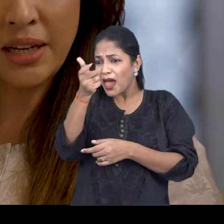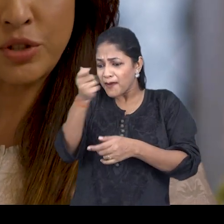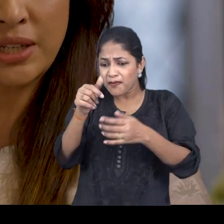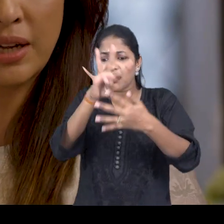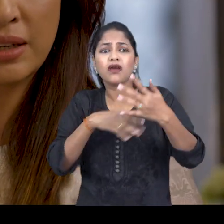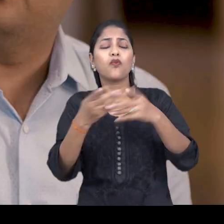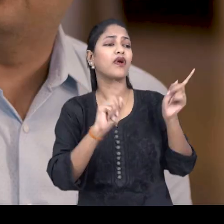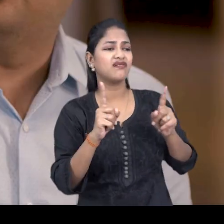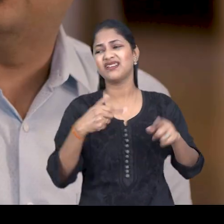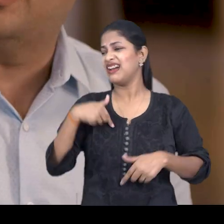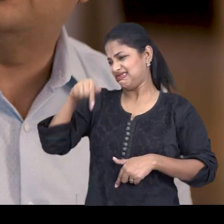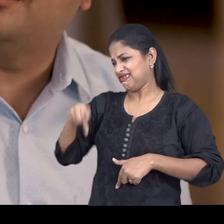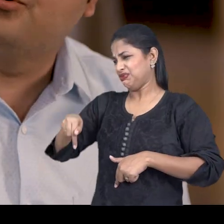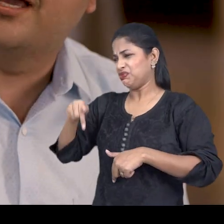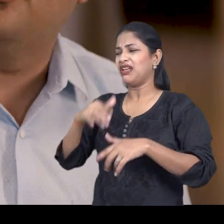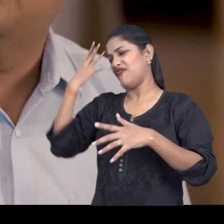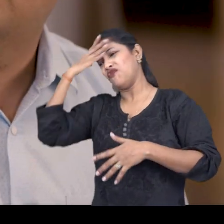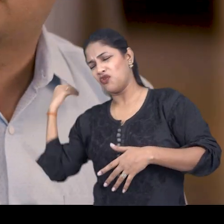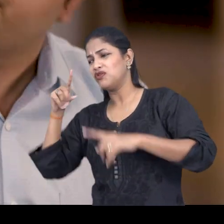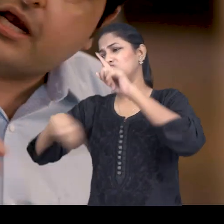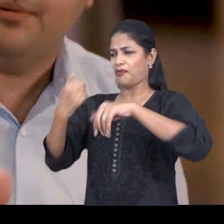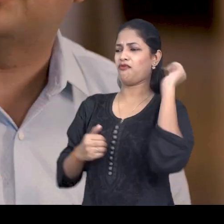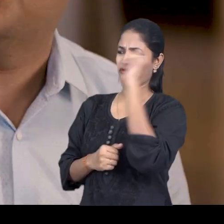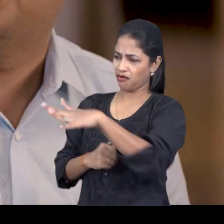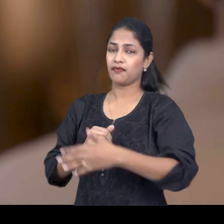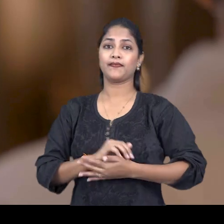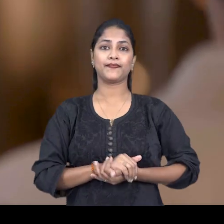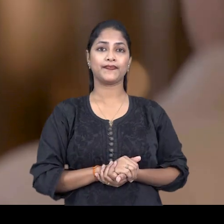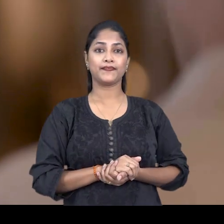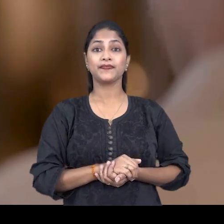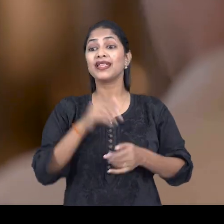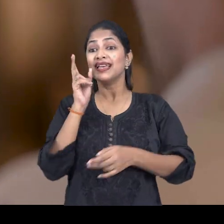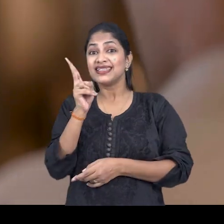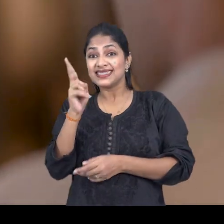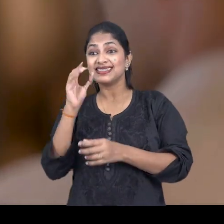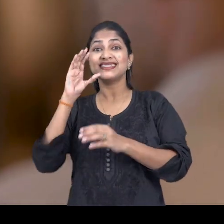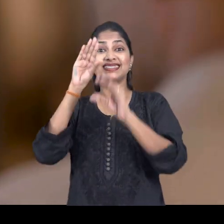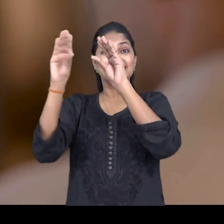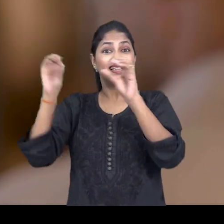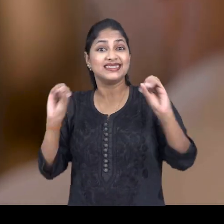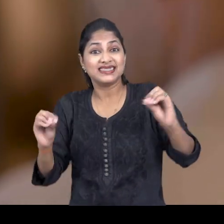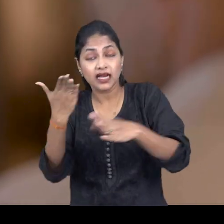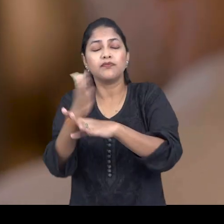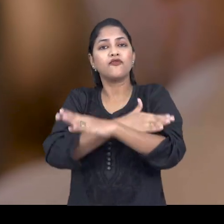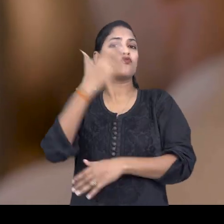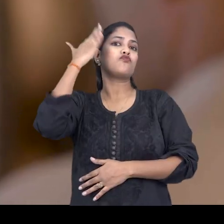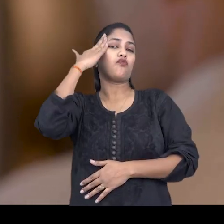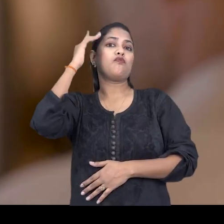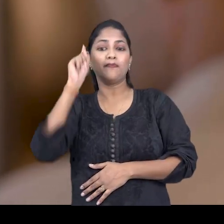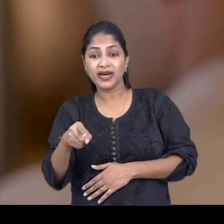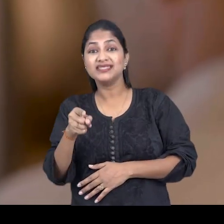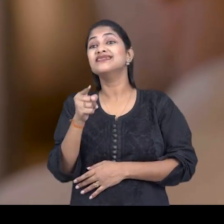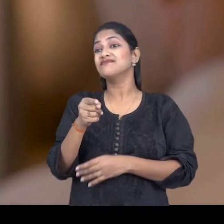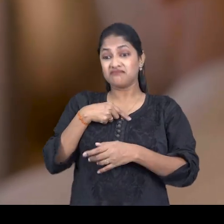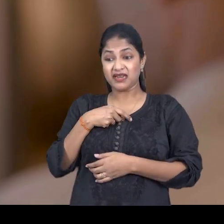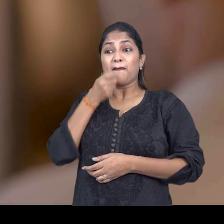આમાં શુલ્કની યાદી ક્યાં છે? મેડમ, તે તો આજે લાવવાનું ભૂલી ગયો છું. કાલે ચોક્કસ મોકલાવું છું. ટ્રેડિંગ કરતા પહેલા એ જાણી લેવું